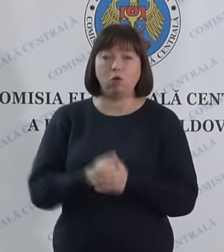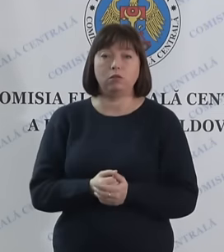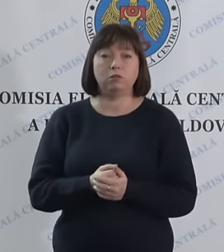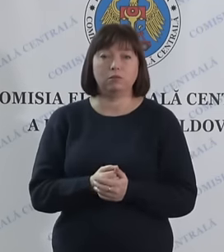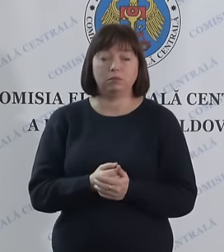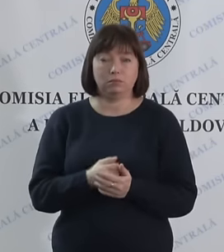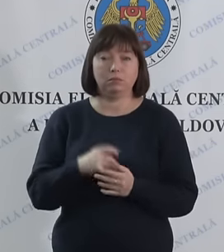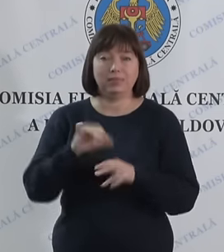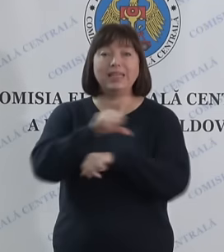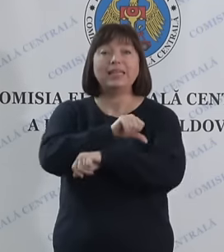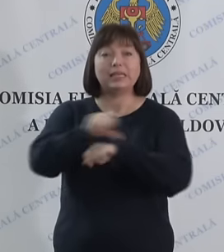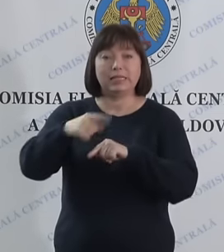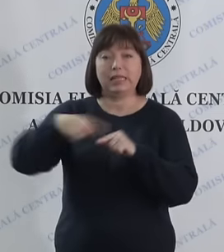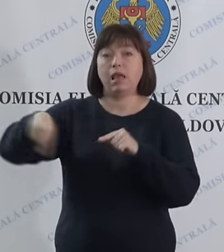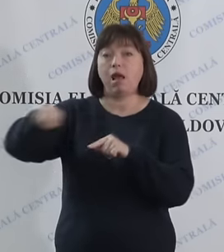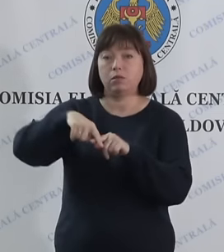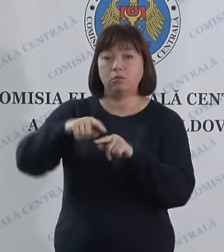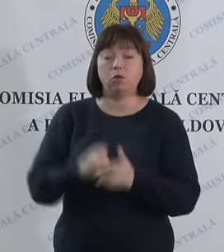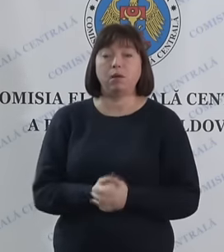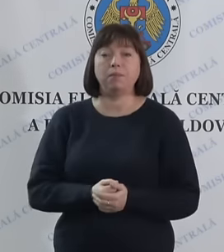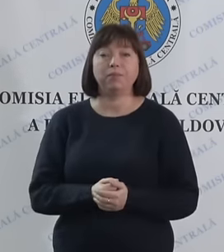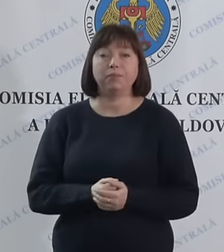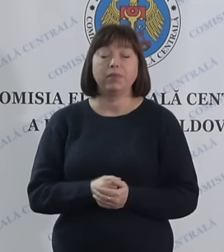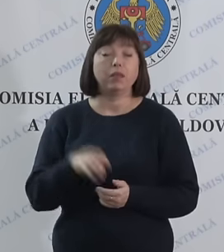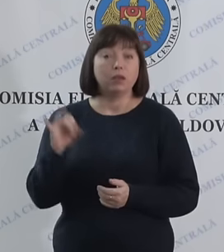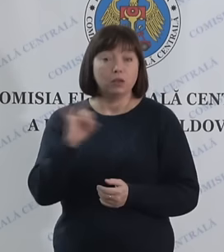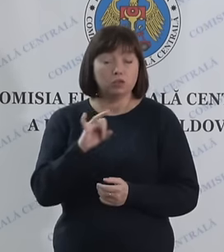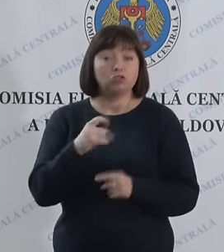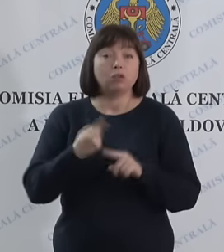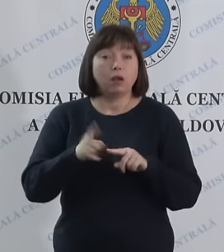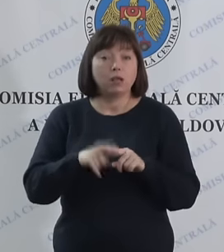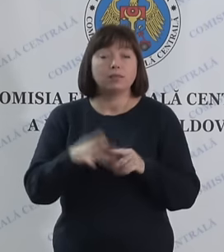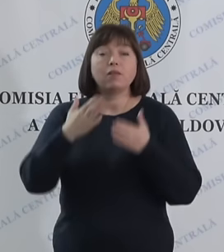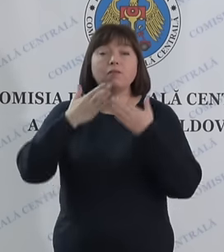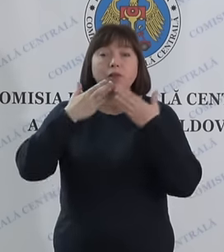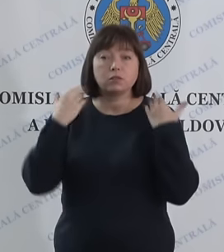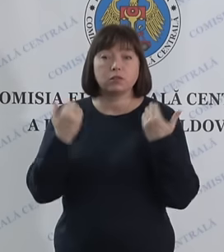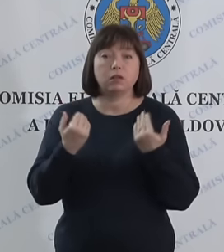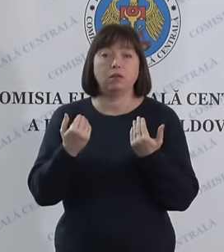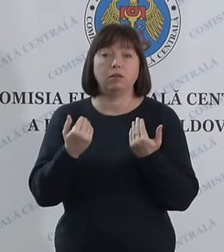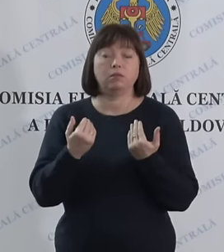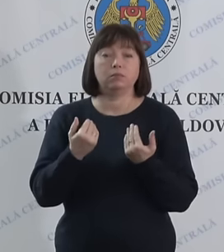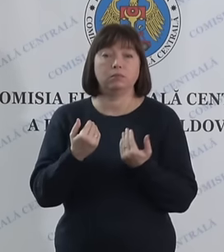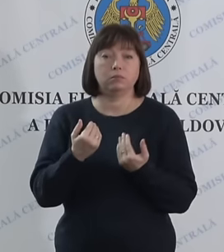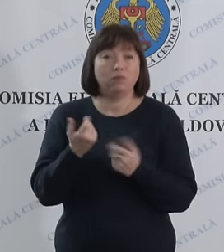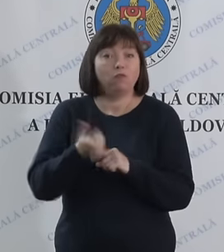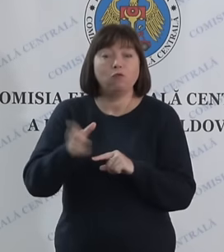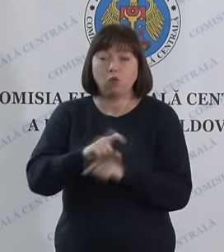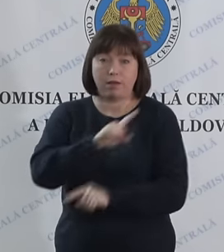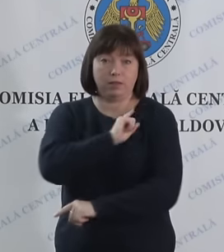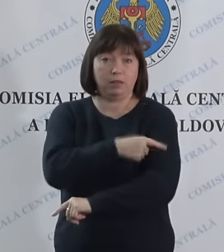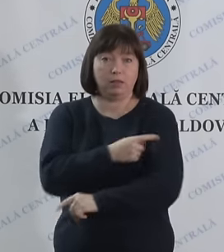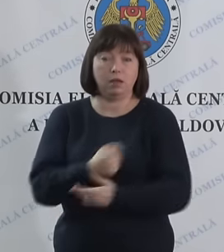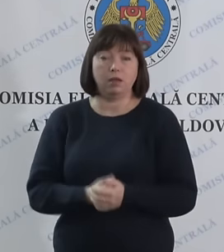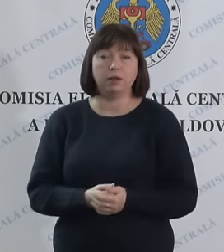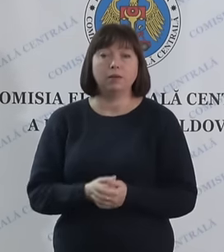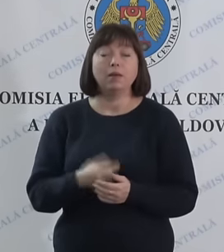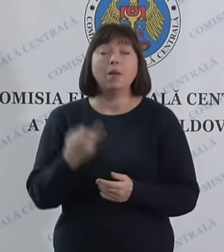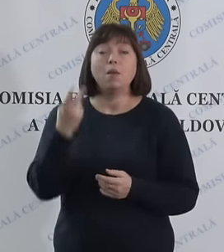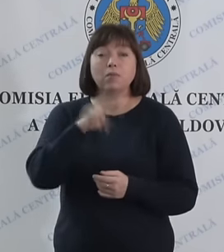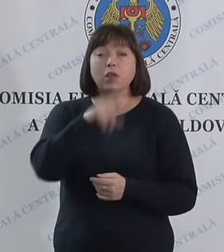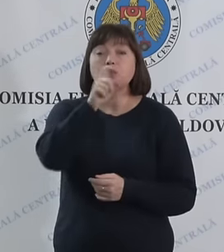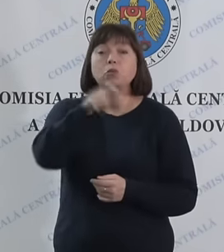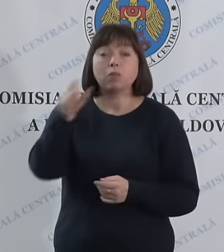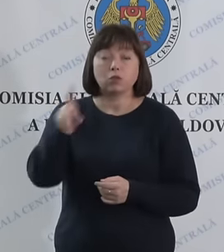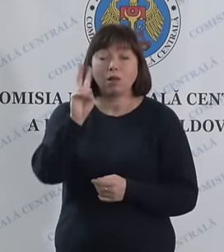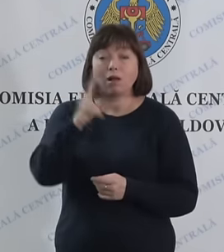în diaspora și vine să faciliteze extrem de mult. Pentru telespectatorii noștri,